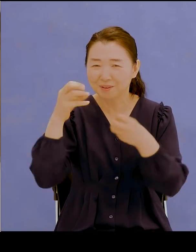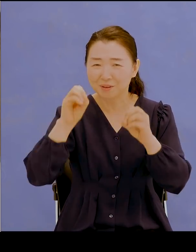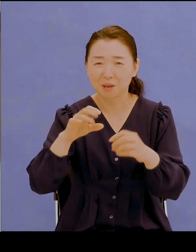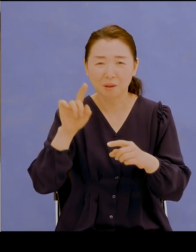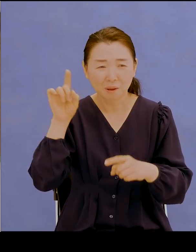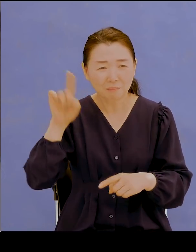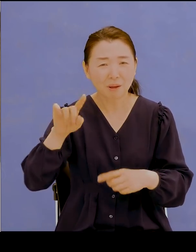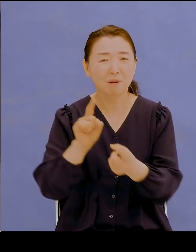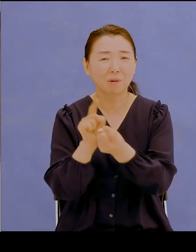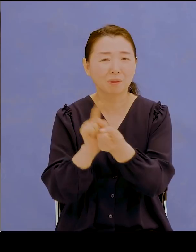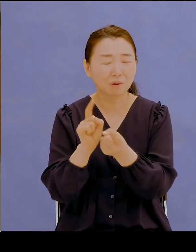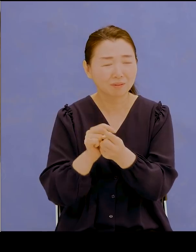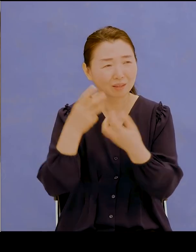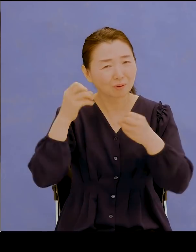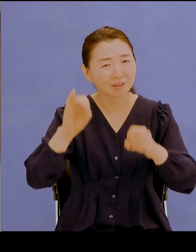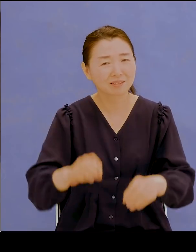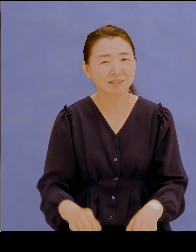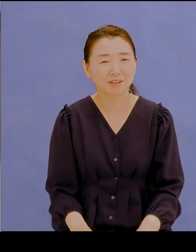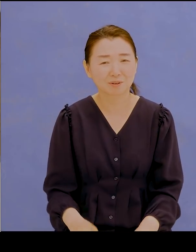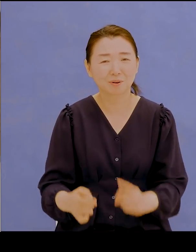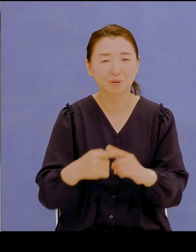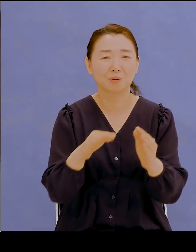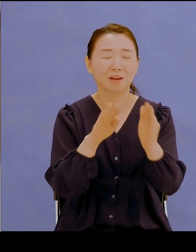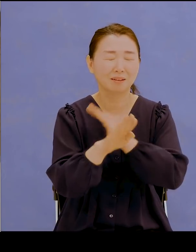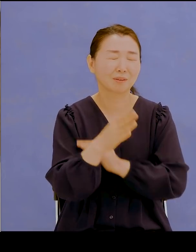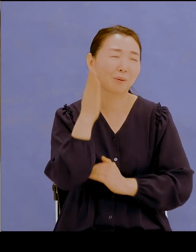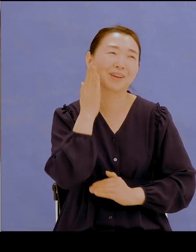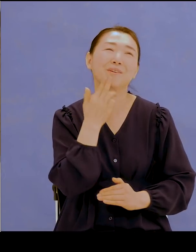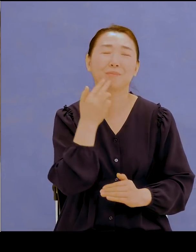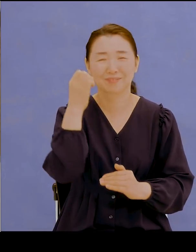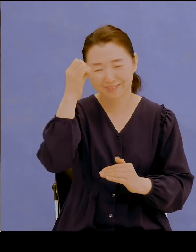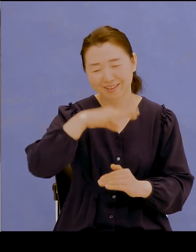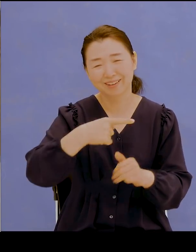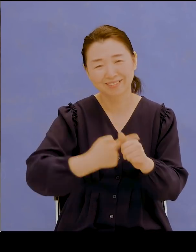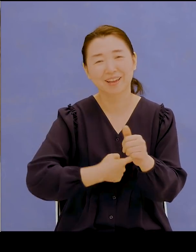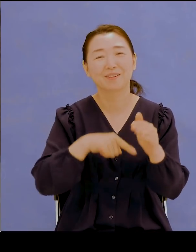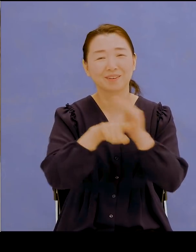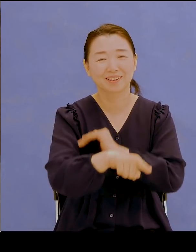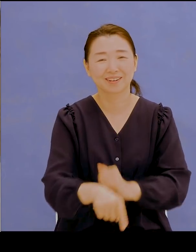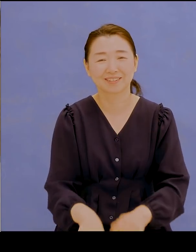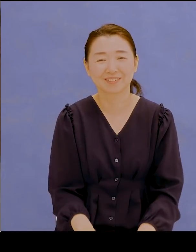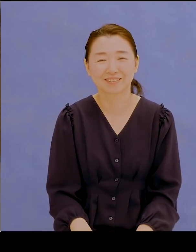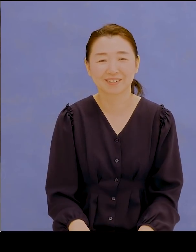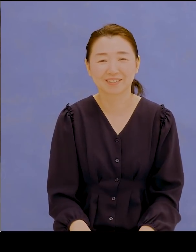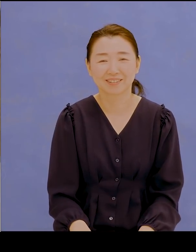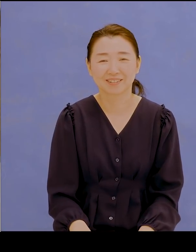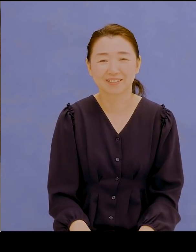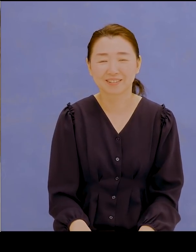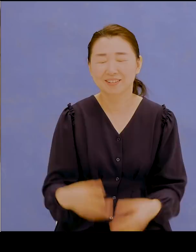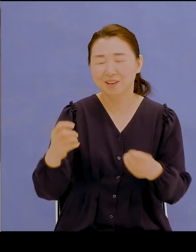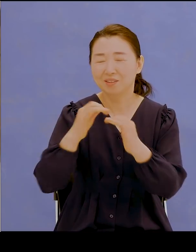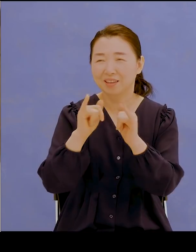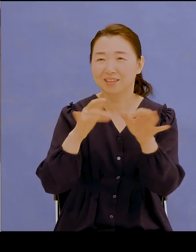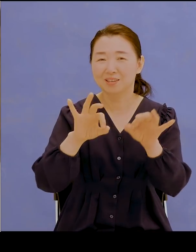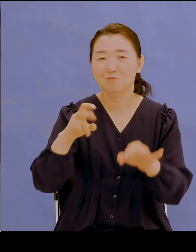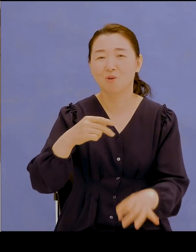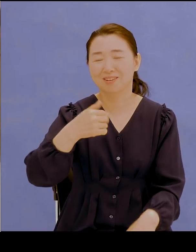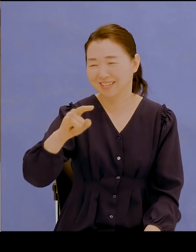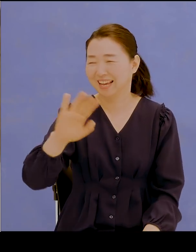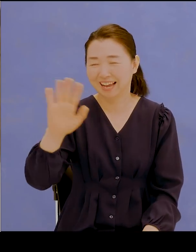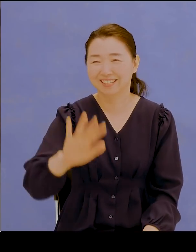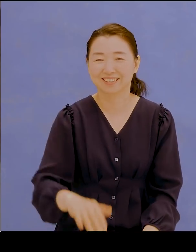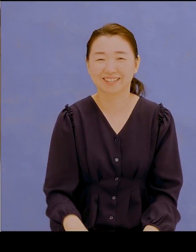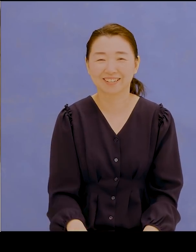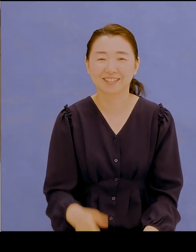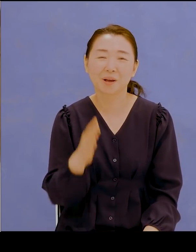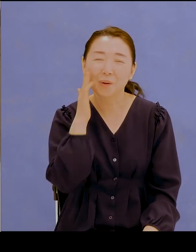그렇죠. 맨날 보는데 뭐 그리고 교회 갈 때는 아주 내추럴하게 그렇죠. 그러니까는 내가 봤던 그 연예인 김원재 이게 아니야. 네. 막 이렇게 막 정말